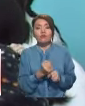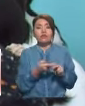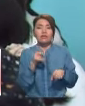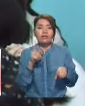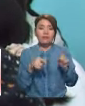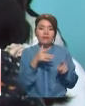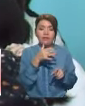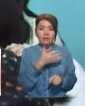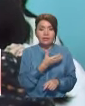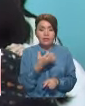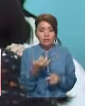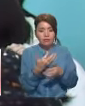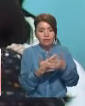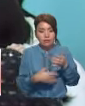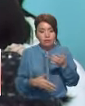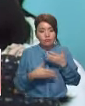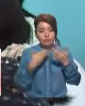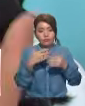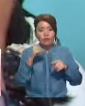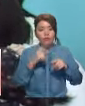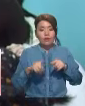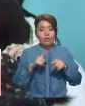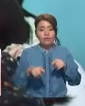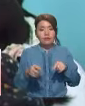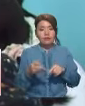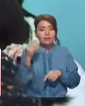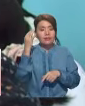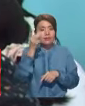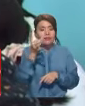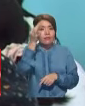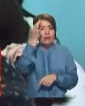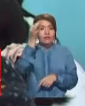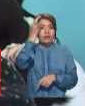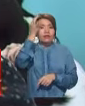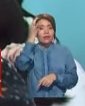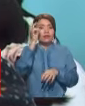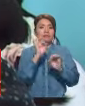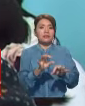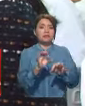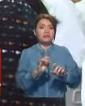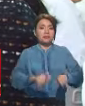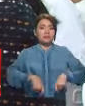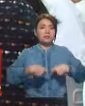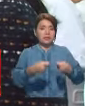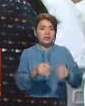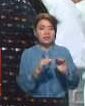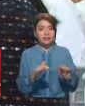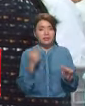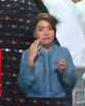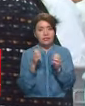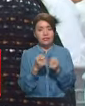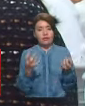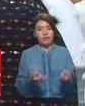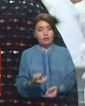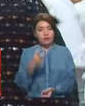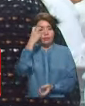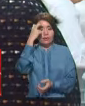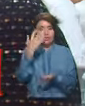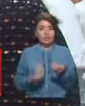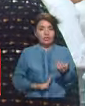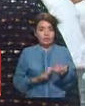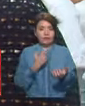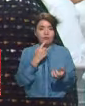там что-то перечитывать. Мы вот этот багаж достаем из своей головы, потому что все это у нас осталось. Школа – это действительно, это мое жизненное